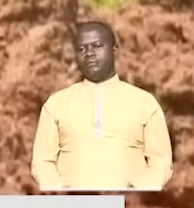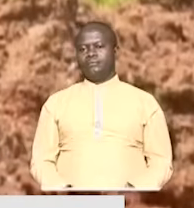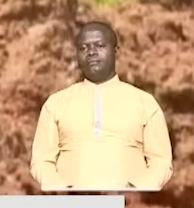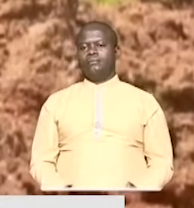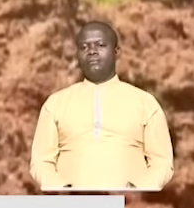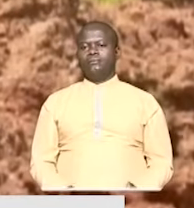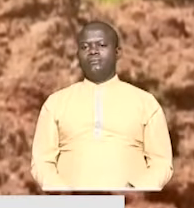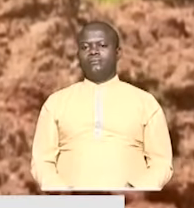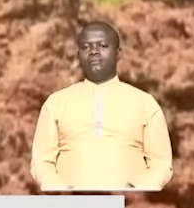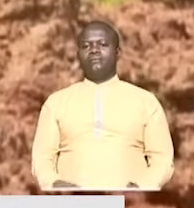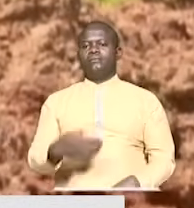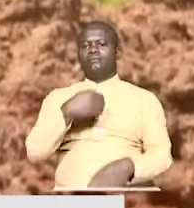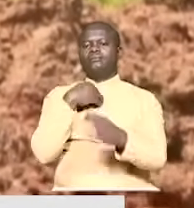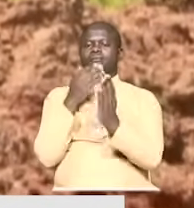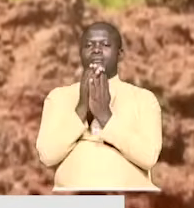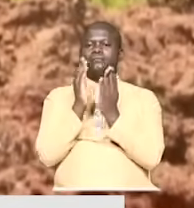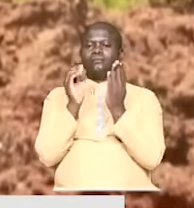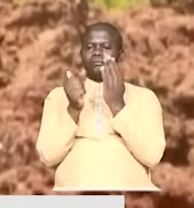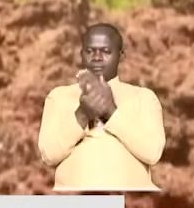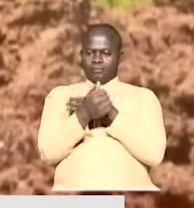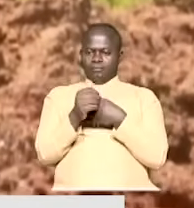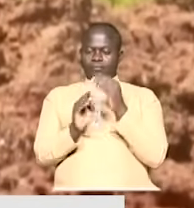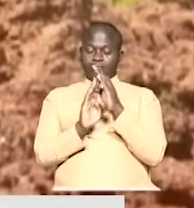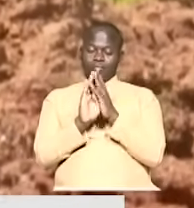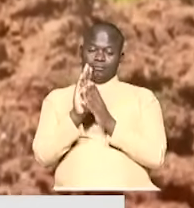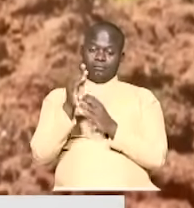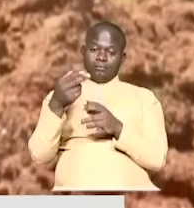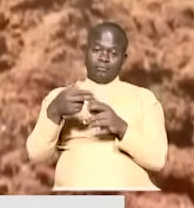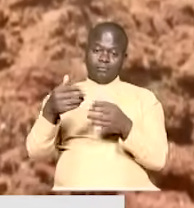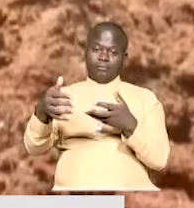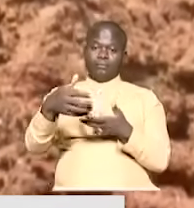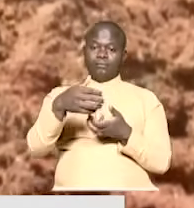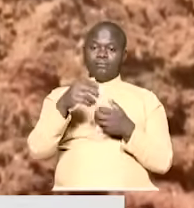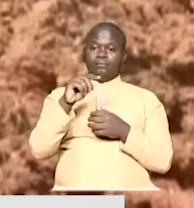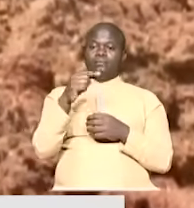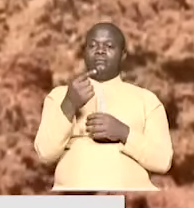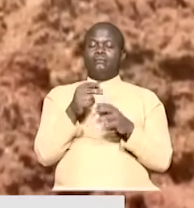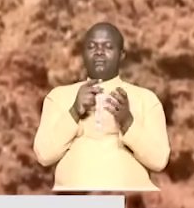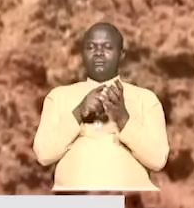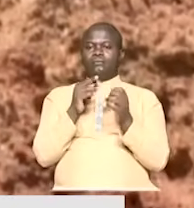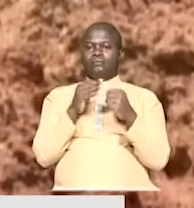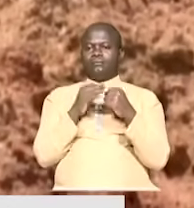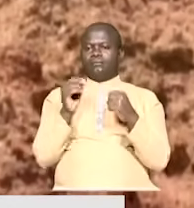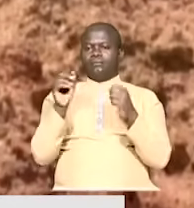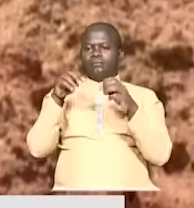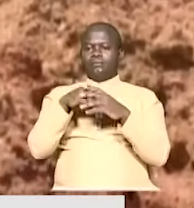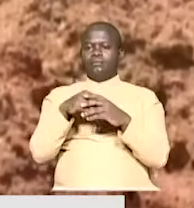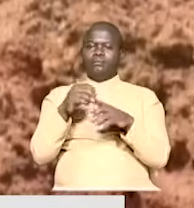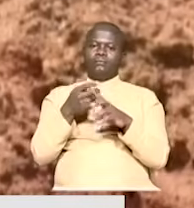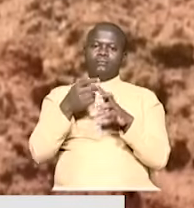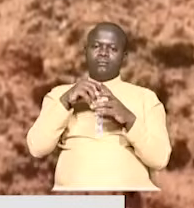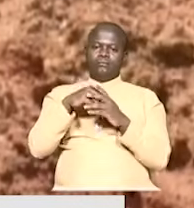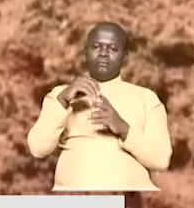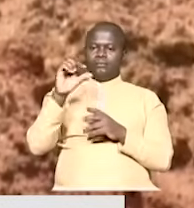nari mafite imyumbati yeze ubu imyumbati ku isoko ikiro kiri kugura 800 nazaga nkakuramo